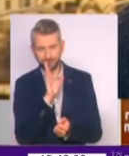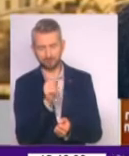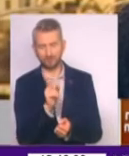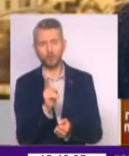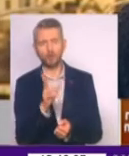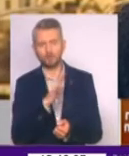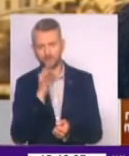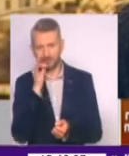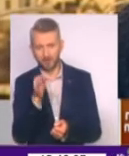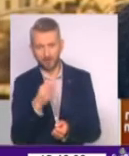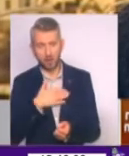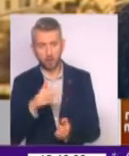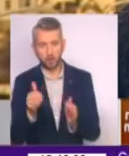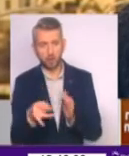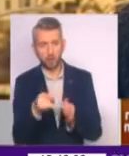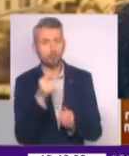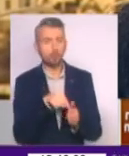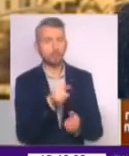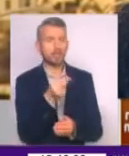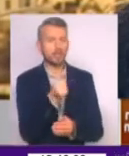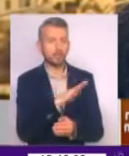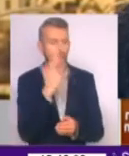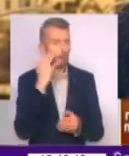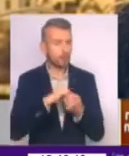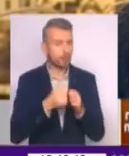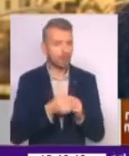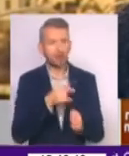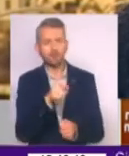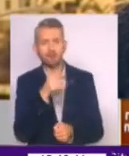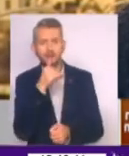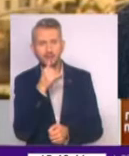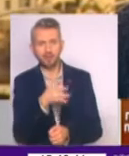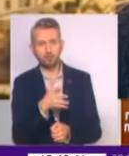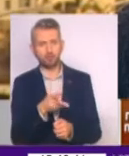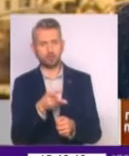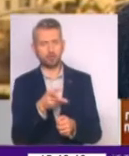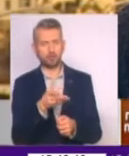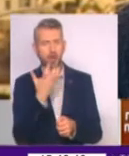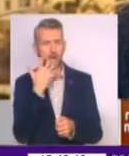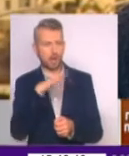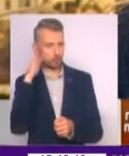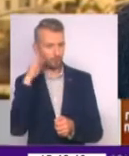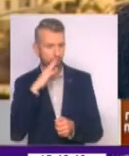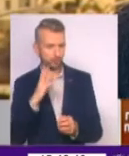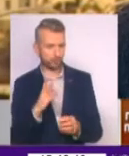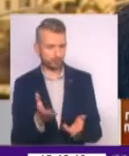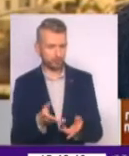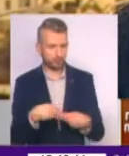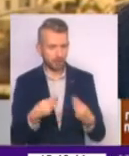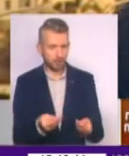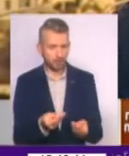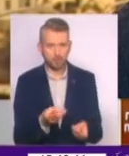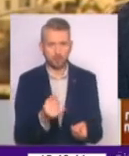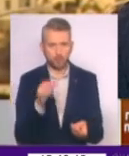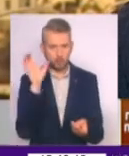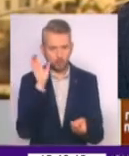мікрорайону. Тому вони не закуповують вугілля і не можуть здійснити гаряче водопостачання. Ну, слухайте, ну